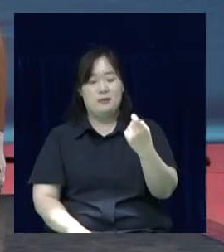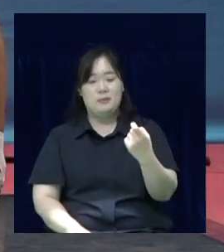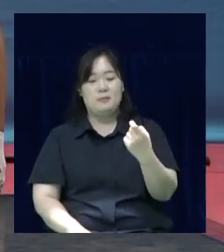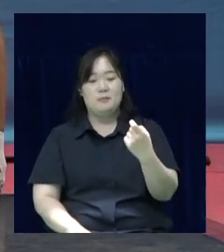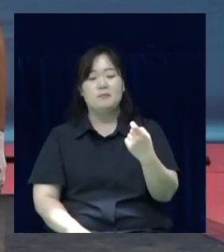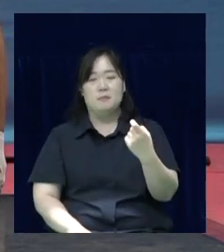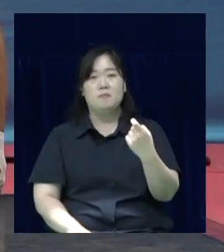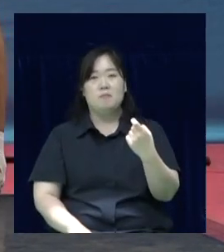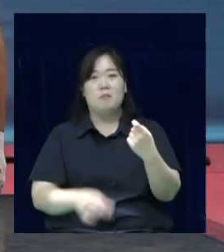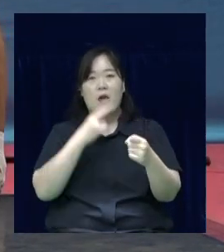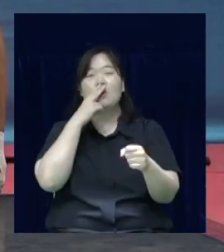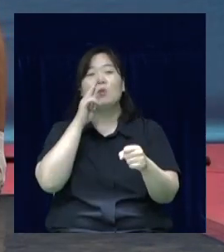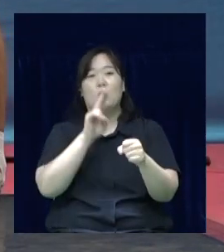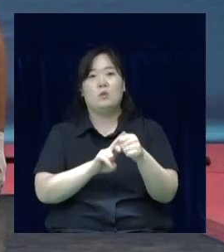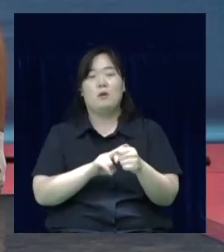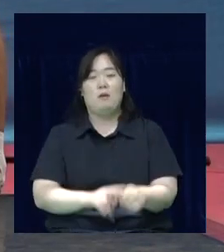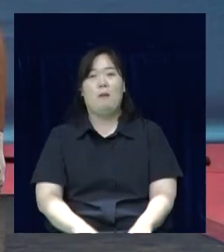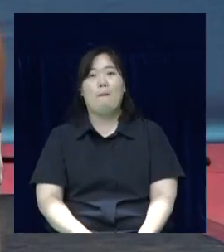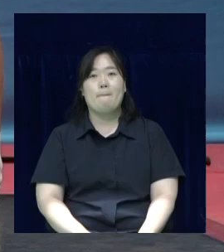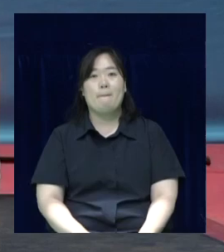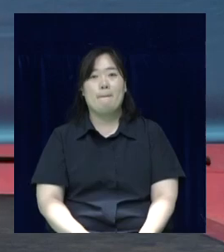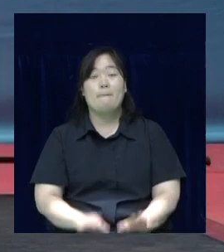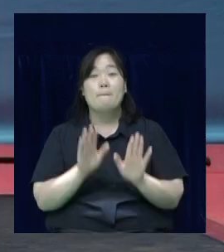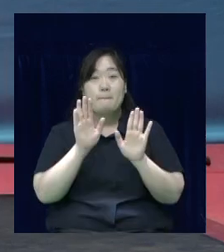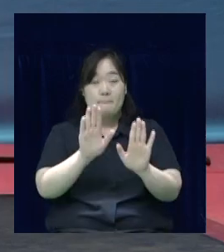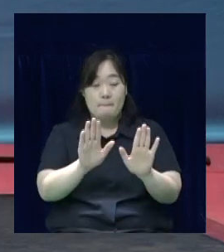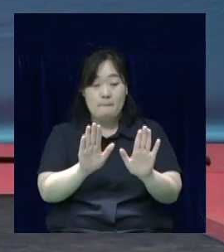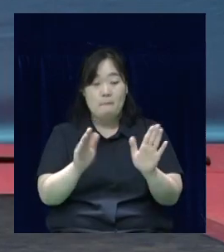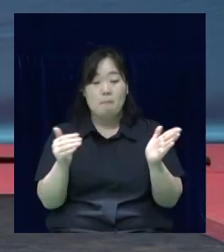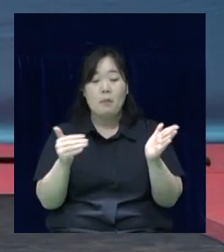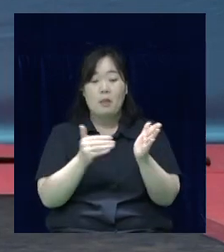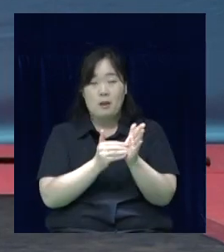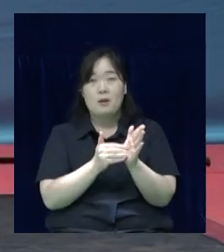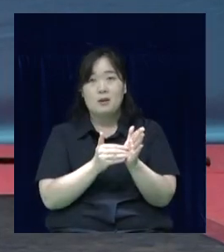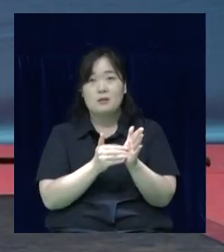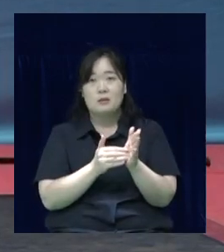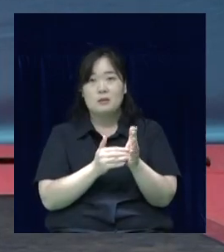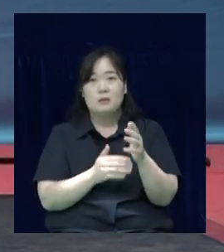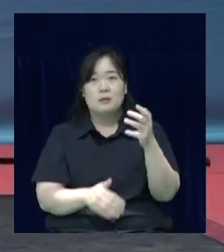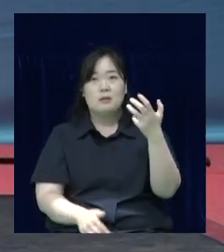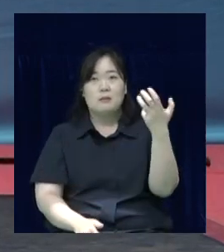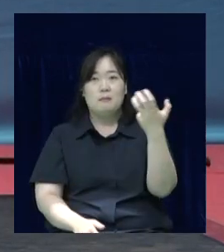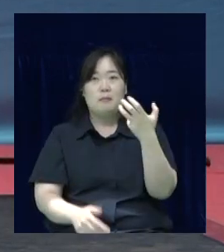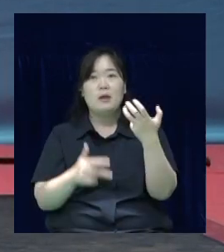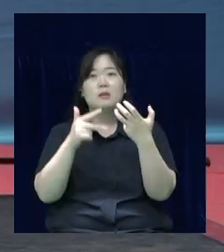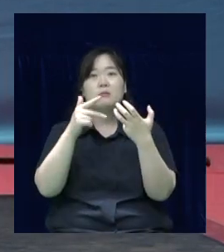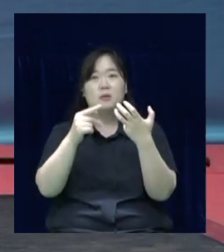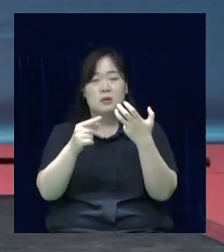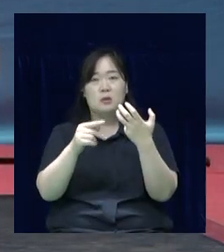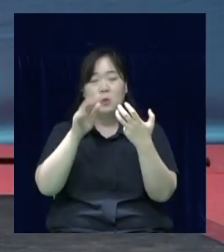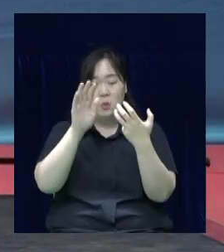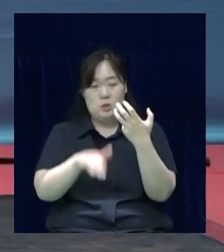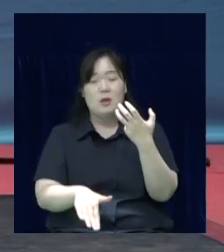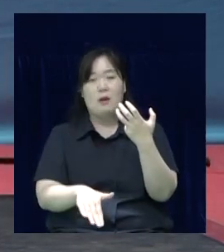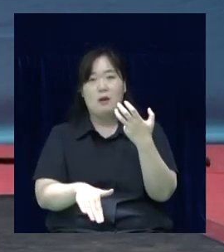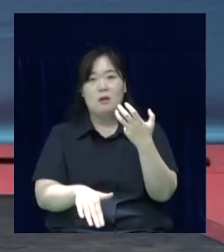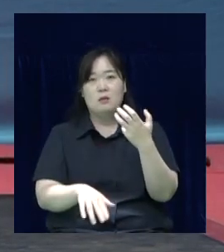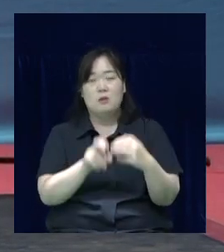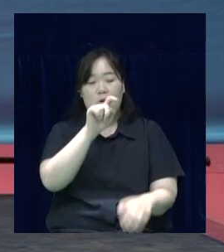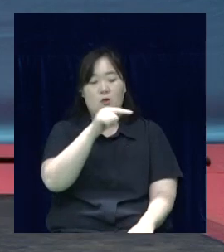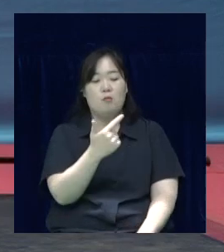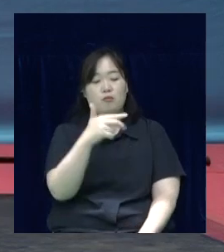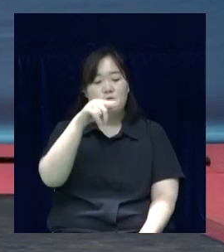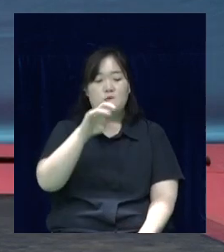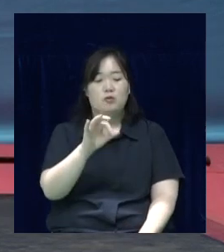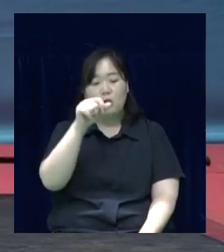상황입니다. 자, 현재까지 봤을 때는 이제 80kg 이하 체급에서 문정훈 선수의